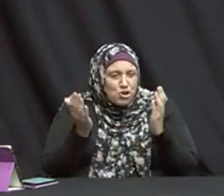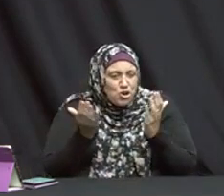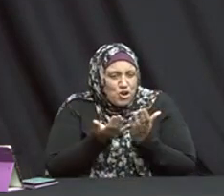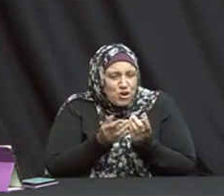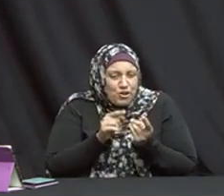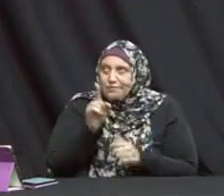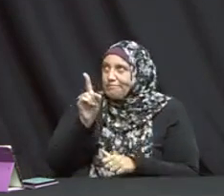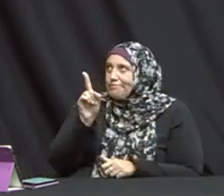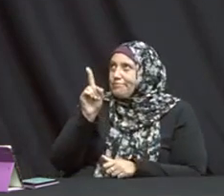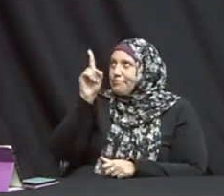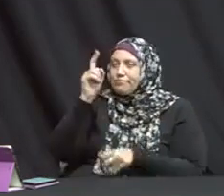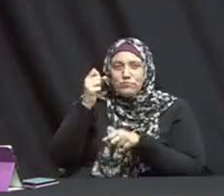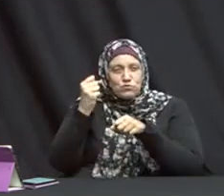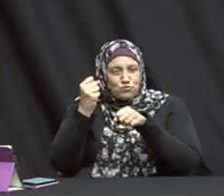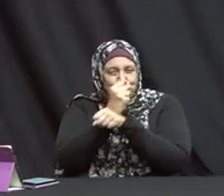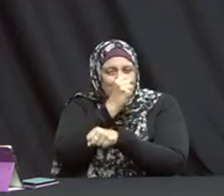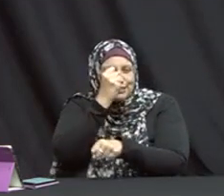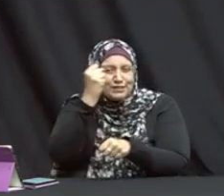والسماء